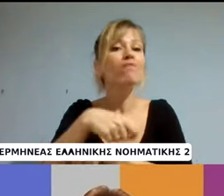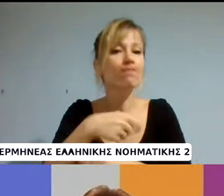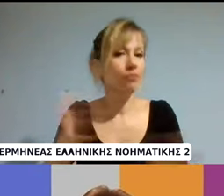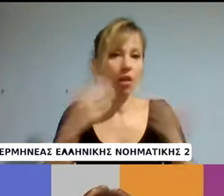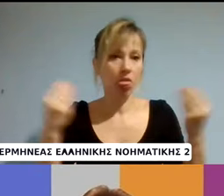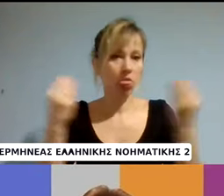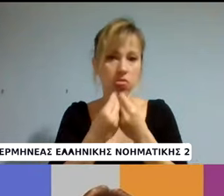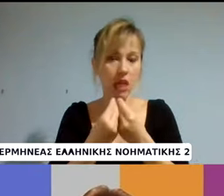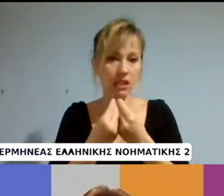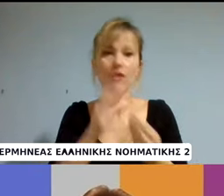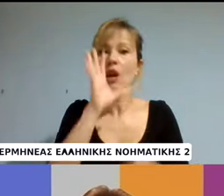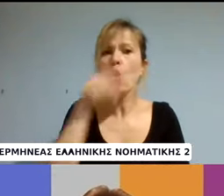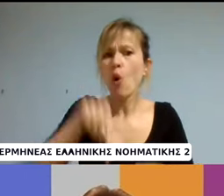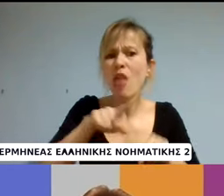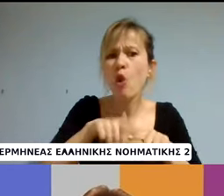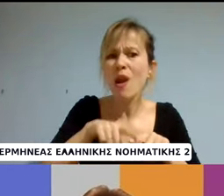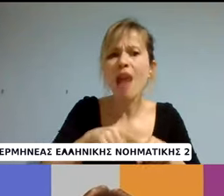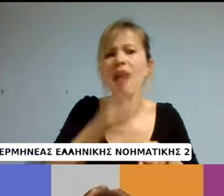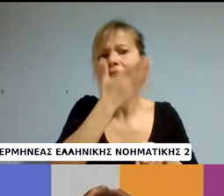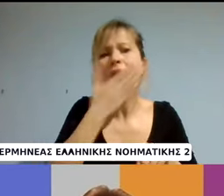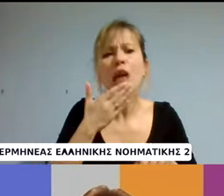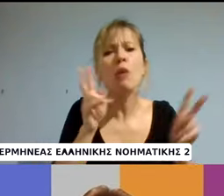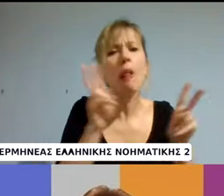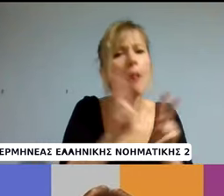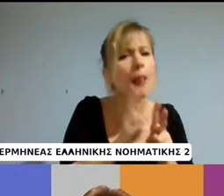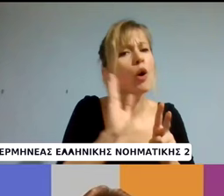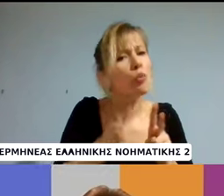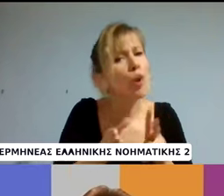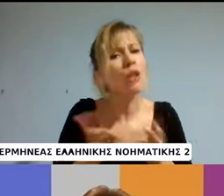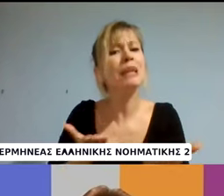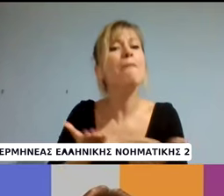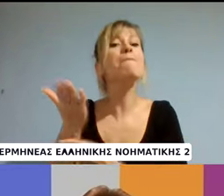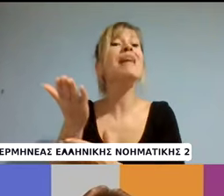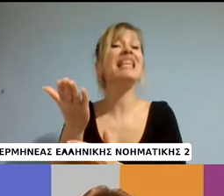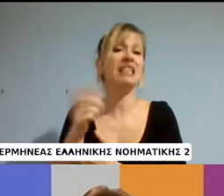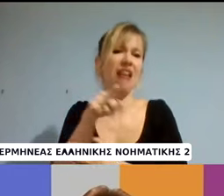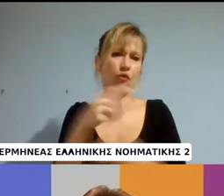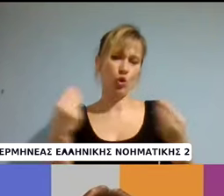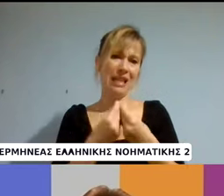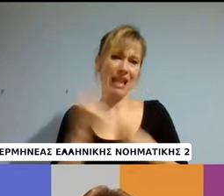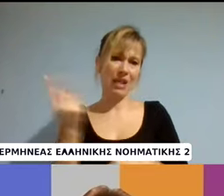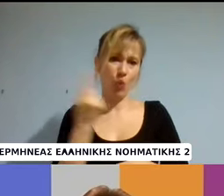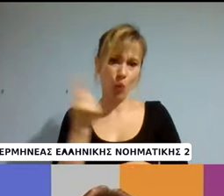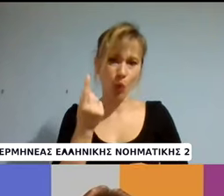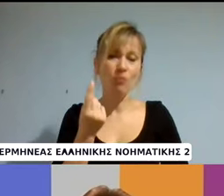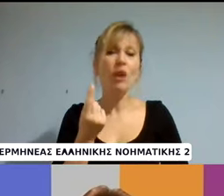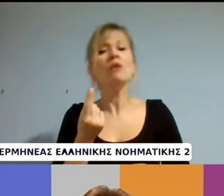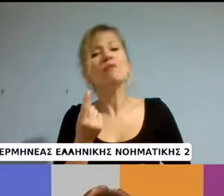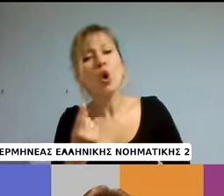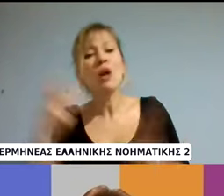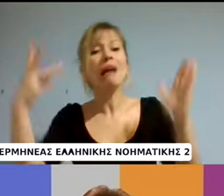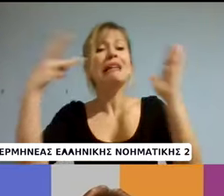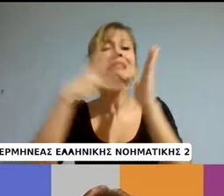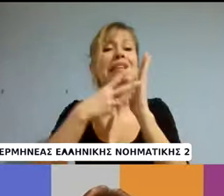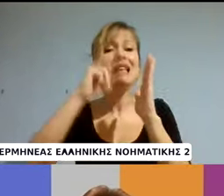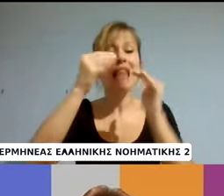πολύ μικρό για να γίνει όλη η διαδικασία. Οπότε μπορείς να κάνεις απλώς κάποια μήνυση. Τώρα για μικρότερα ποσά από 3.000 ευρώ, δεν